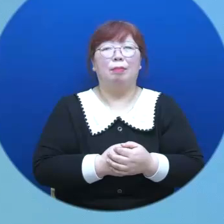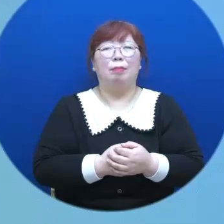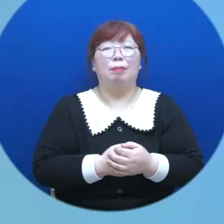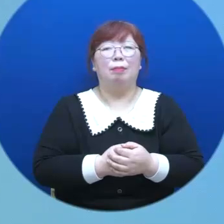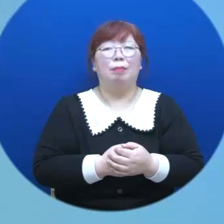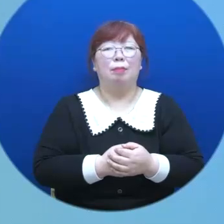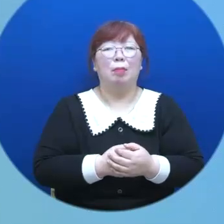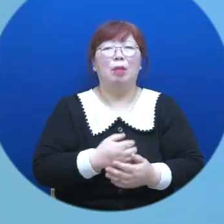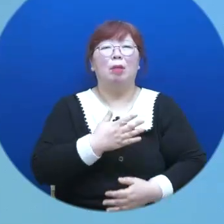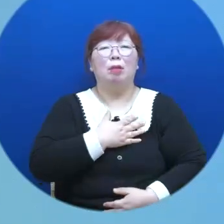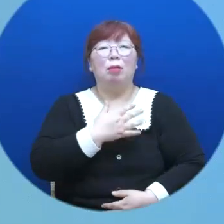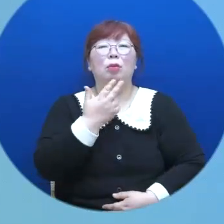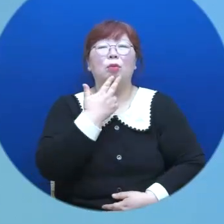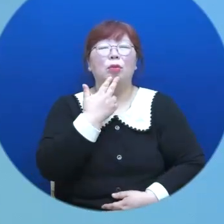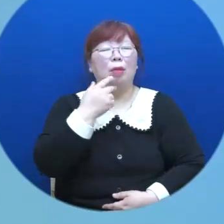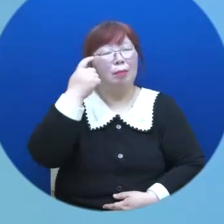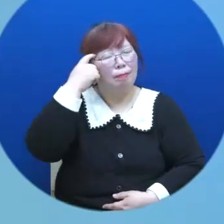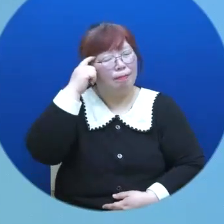저는 요셉을 생각하는 거예요.